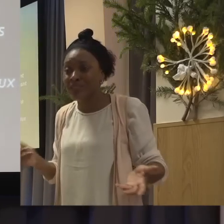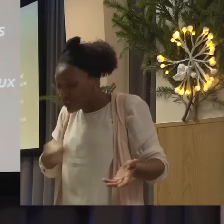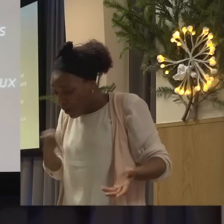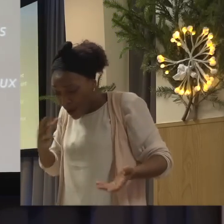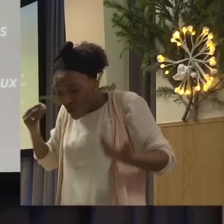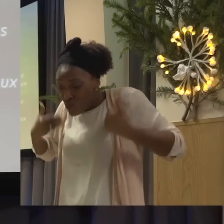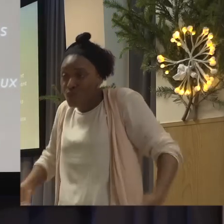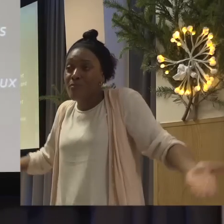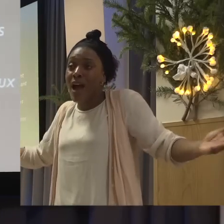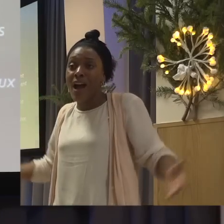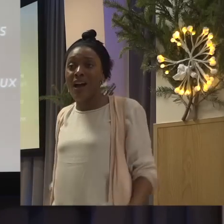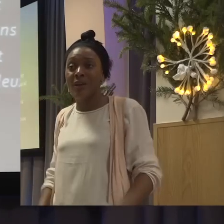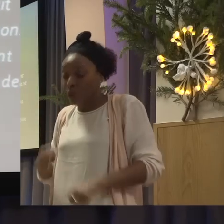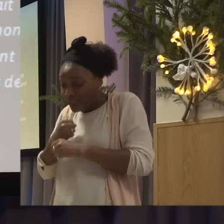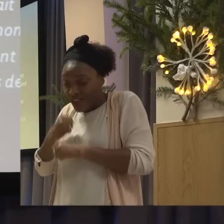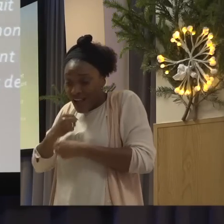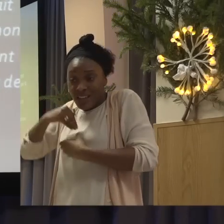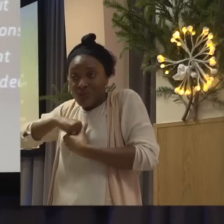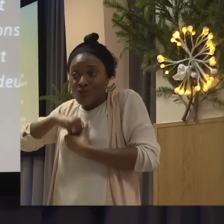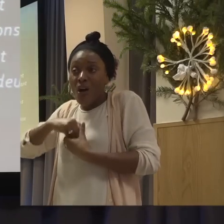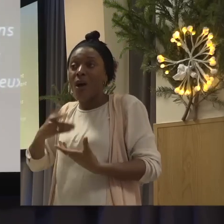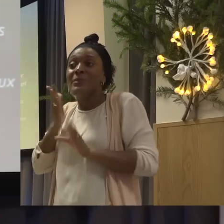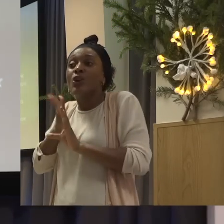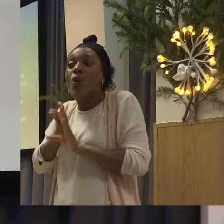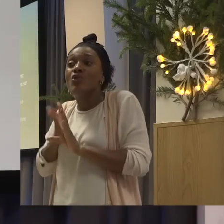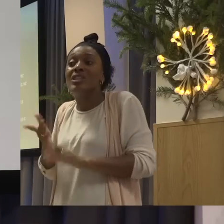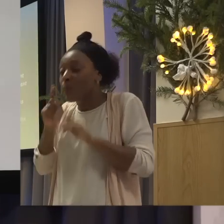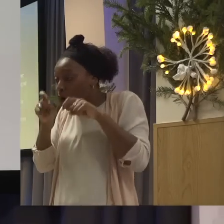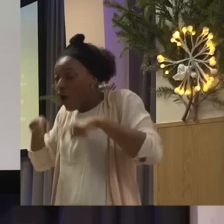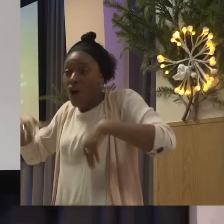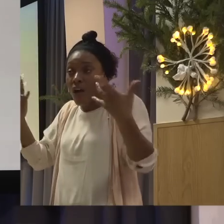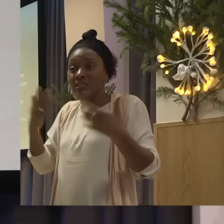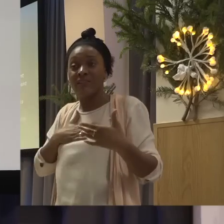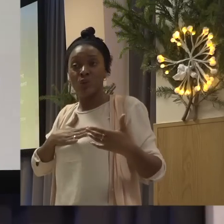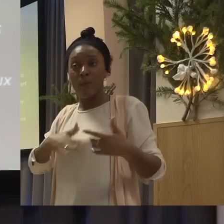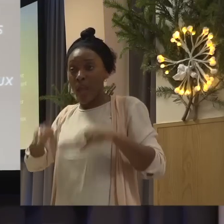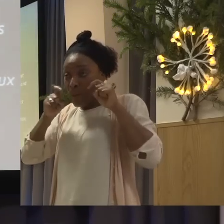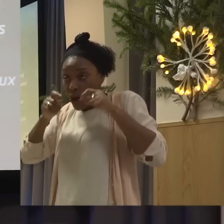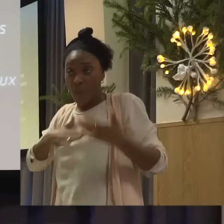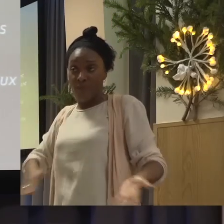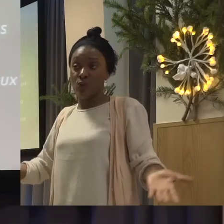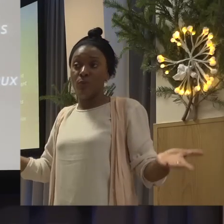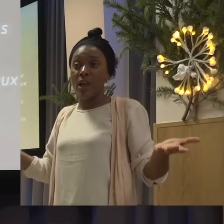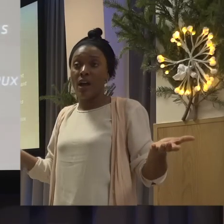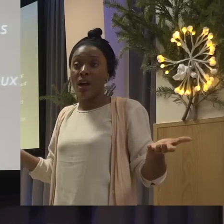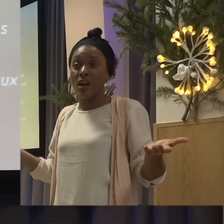y a peut-être à travailler sur soi et à accepter par moment ou à pleurer. Quand les larmes